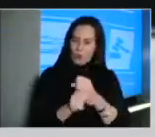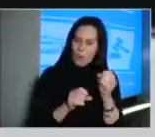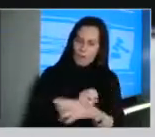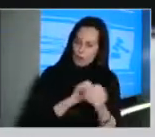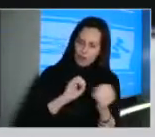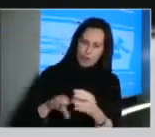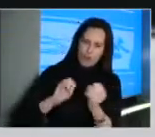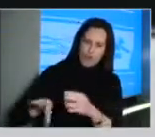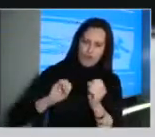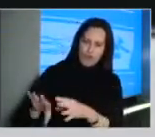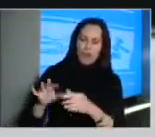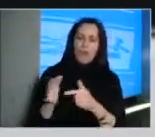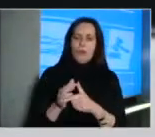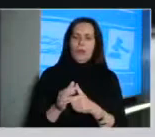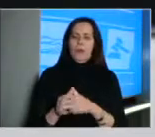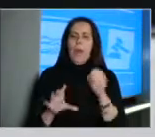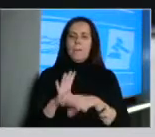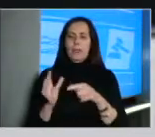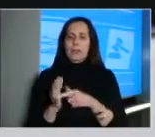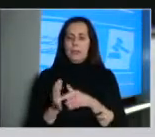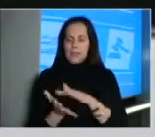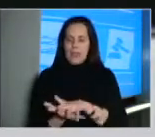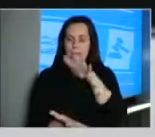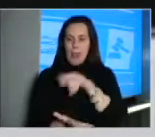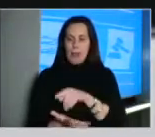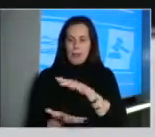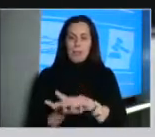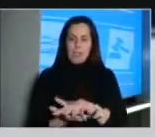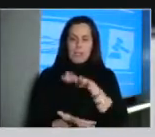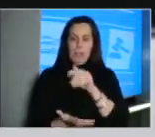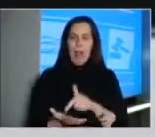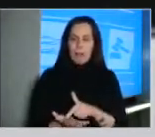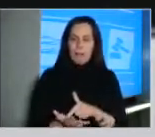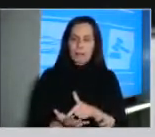מפריש, ולקרנות הפנסיה זה נצבר, זה קרנות נצברות,